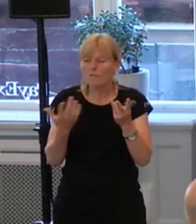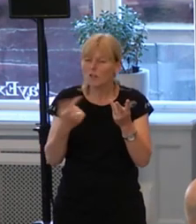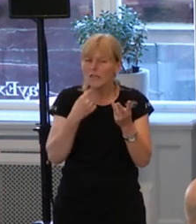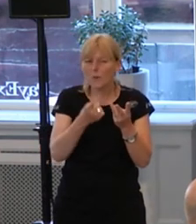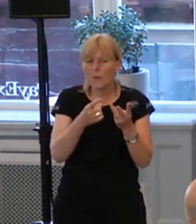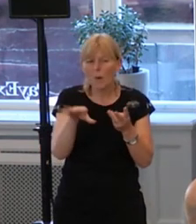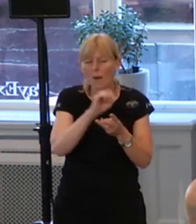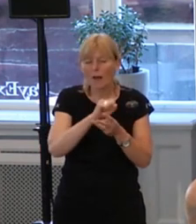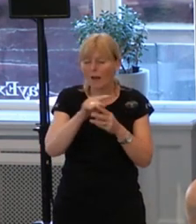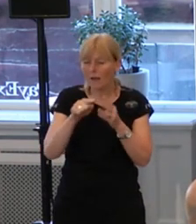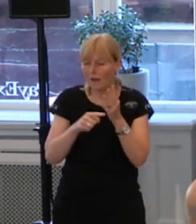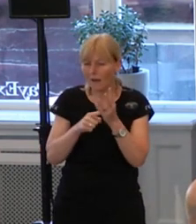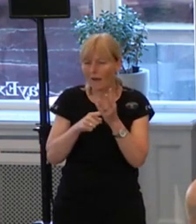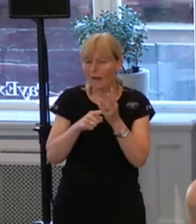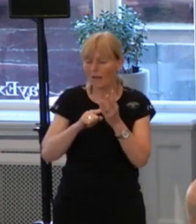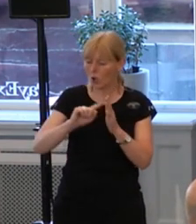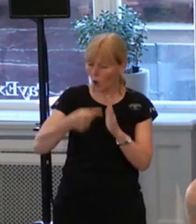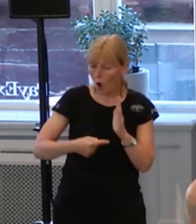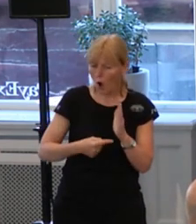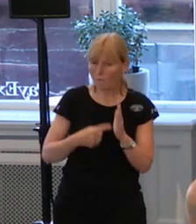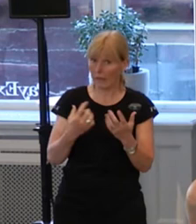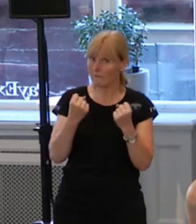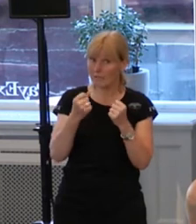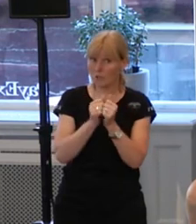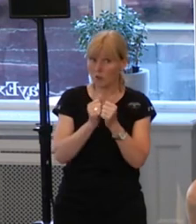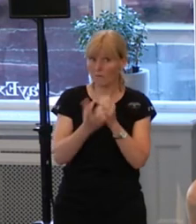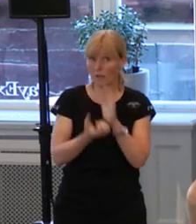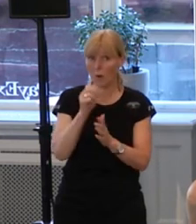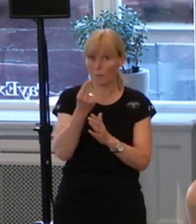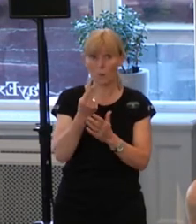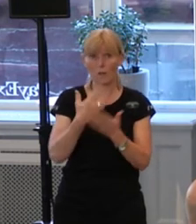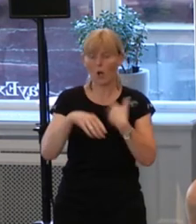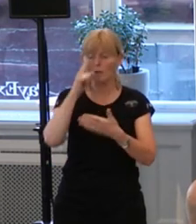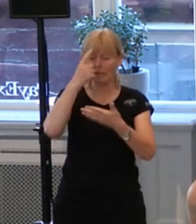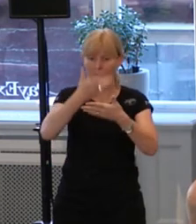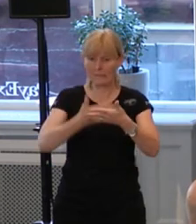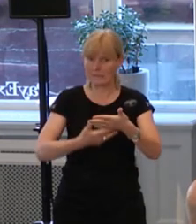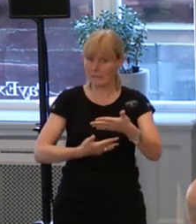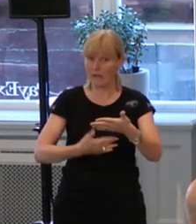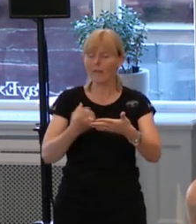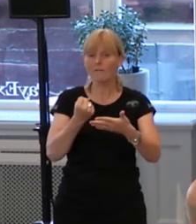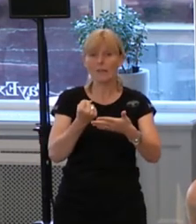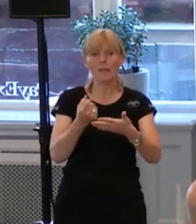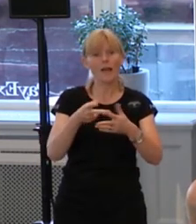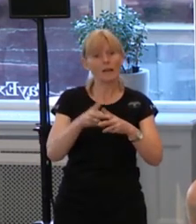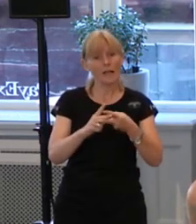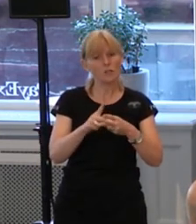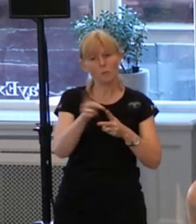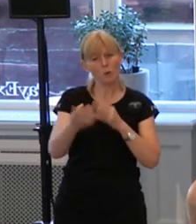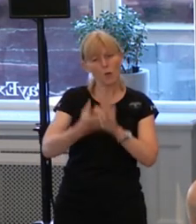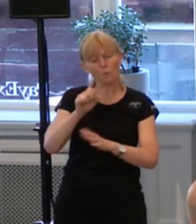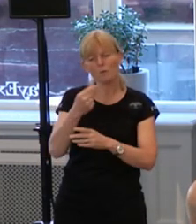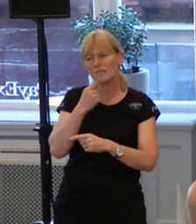säga om dessa? Jag ska inte säga krav, för det här är väldigt viktiga saker. Det är inte någon önskelista heller. Det här är väsentliga redskap de pratar om. Vad kan du